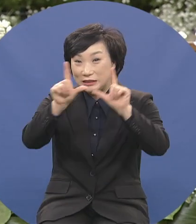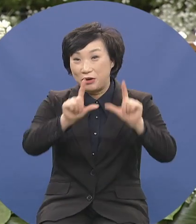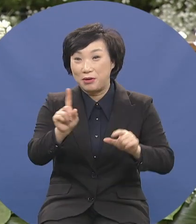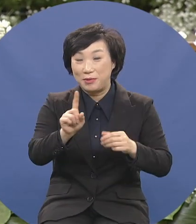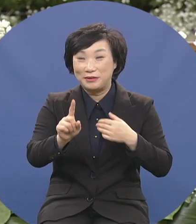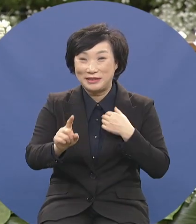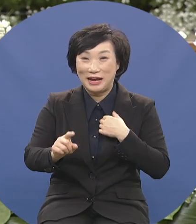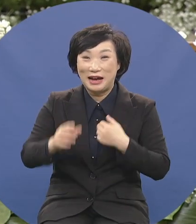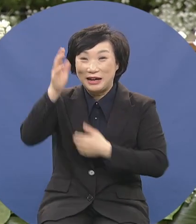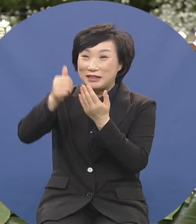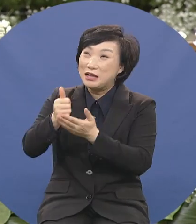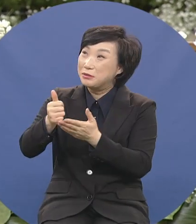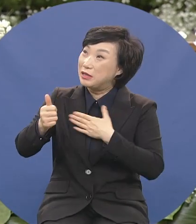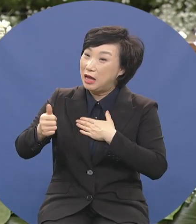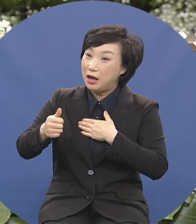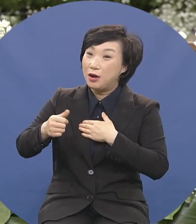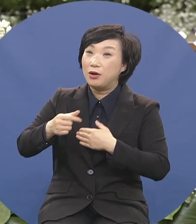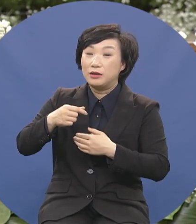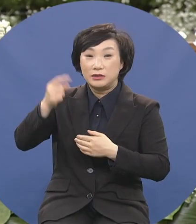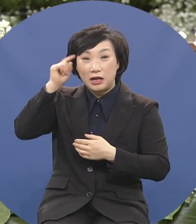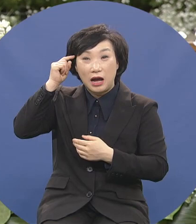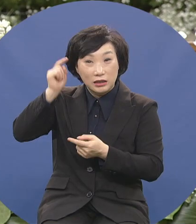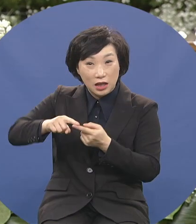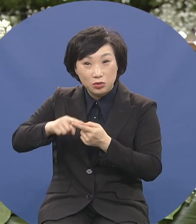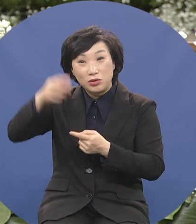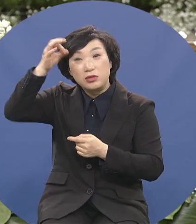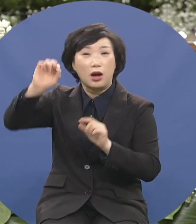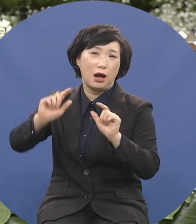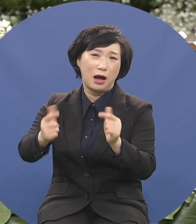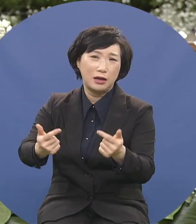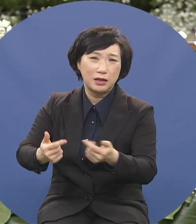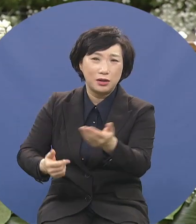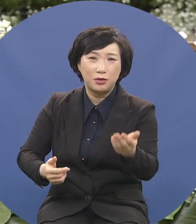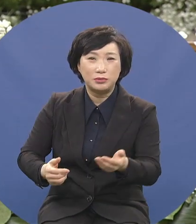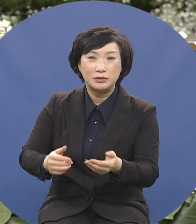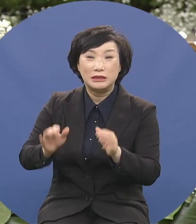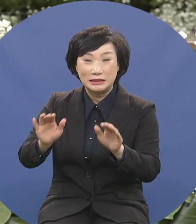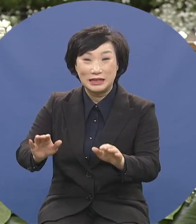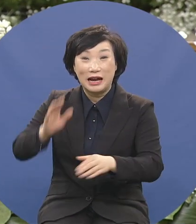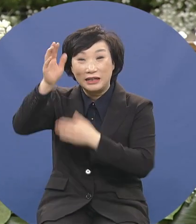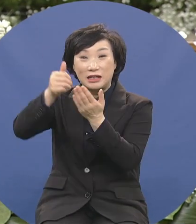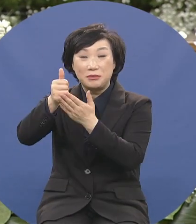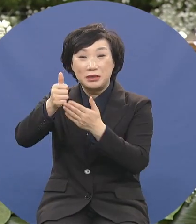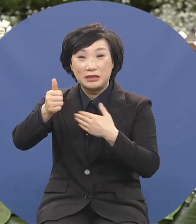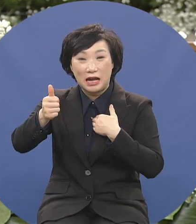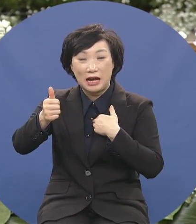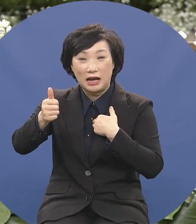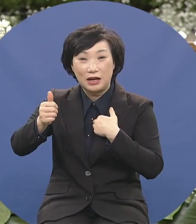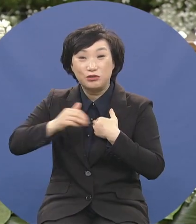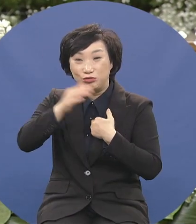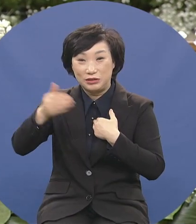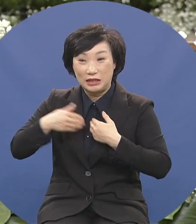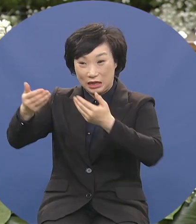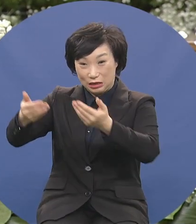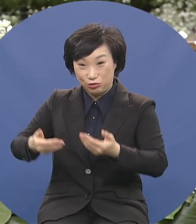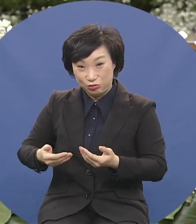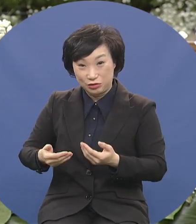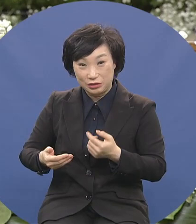내가 하나님을 내 마음대로 인정하는 게 아니야. 하나님이 우리에게